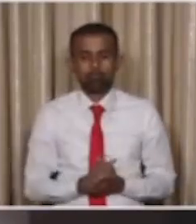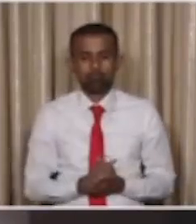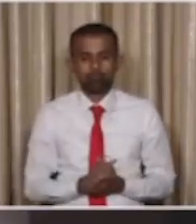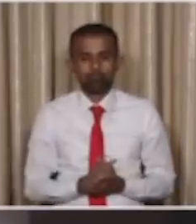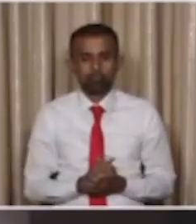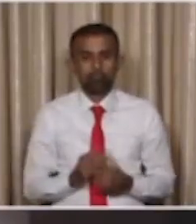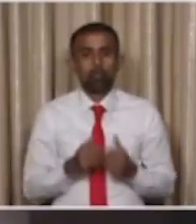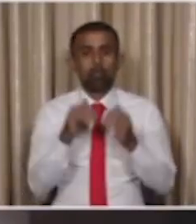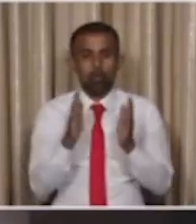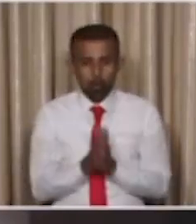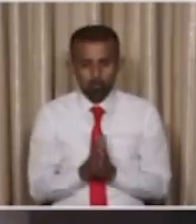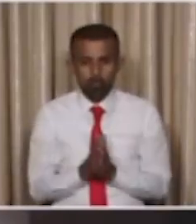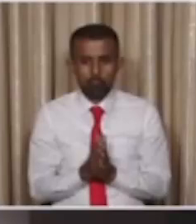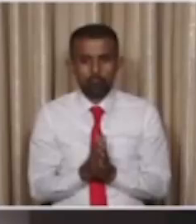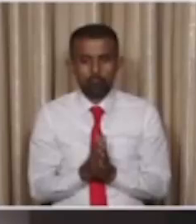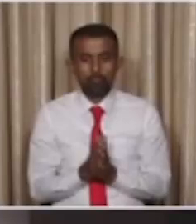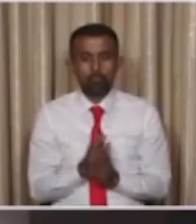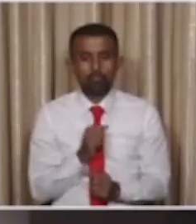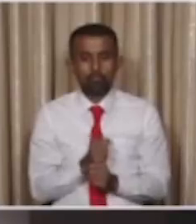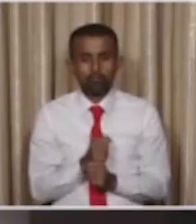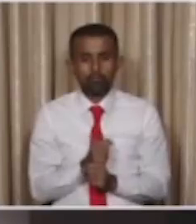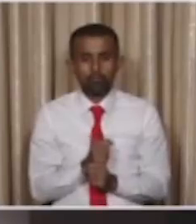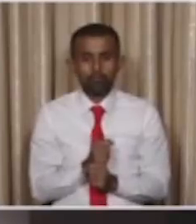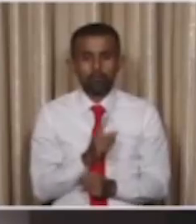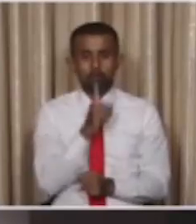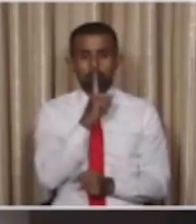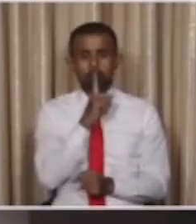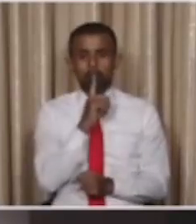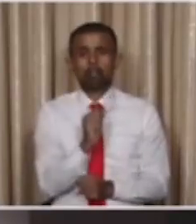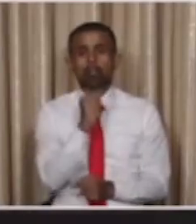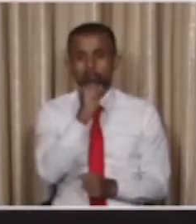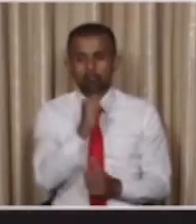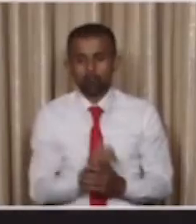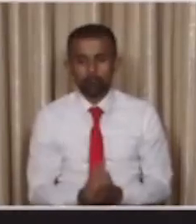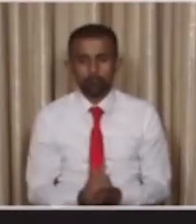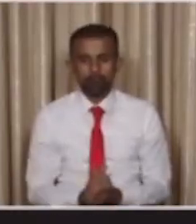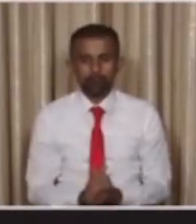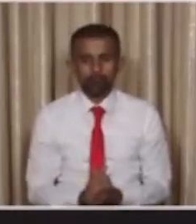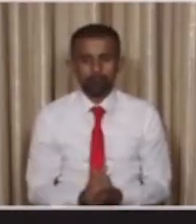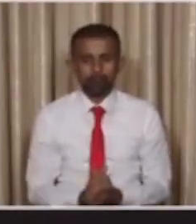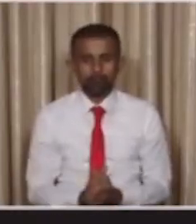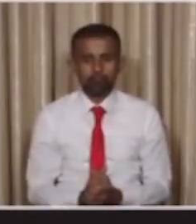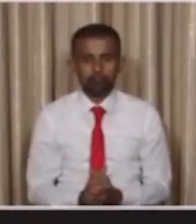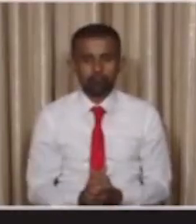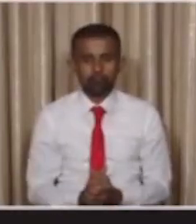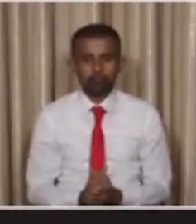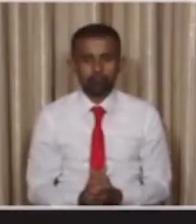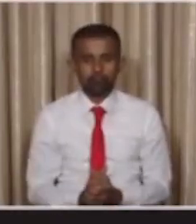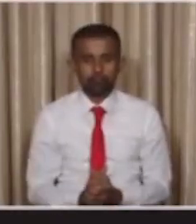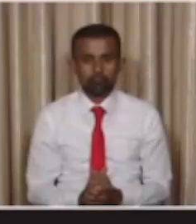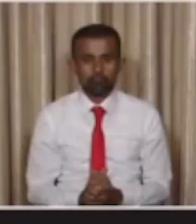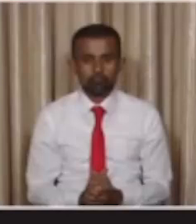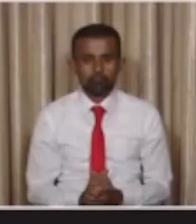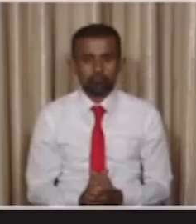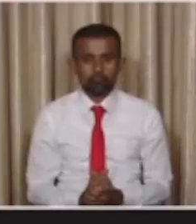මේ ඔක්කොම සිද්ධ වෙනකොට ආණ්ඩු ඇයි පමෙක් වගේ හිටියේ කියලා මම අහන්න කැමතියි. හරි හරි ඒ ප්‍රශ්නේ අහන්න. ඔව්.